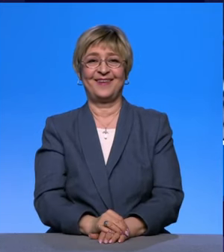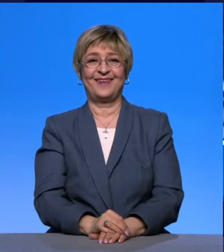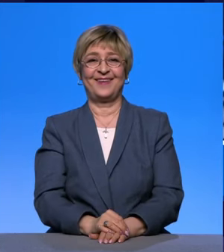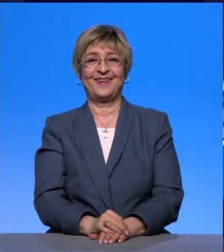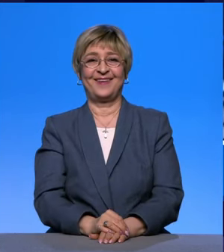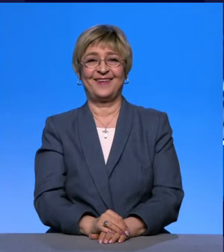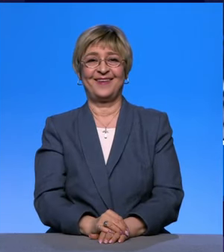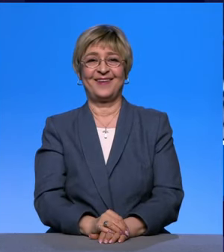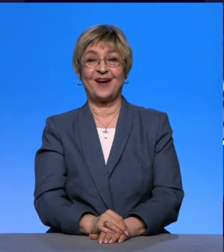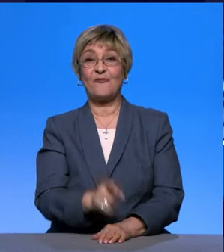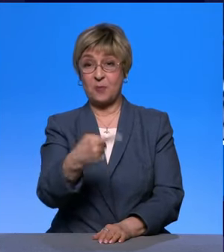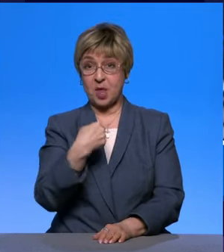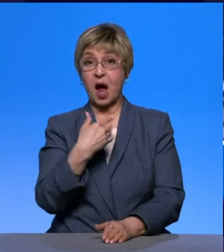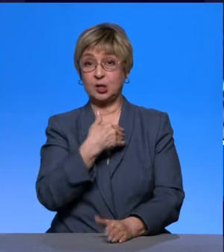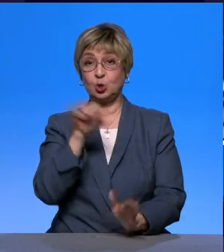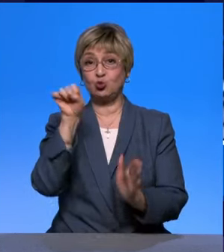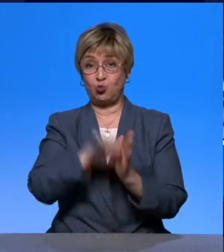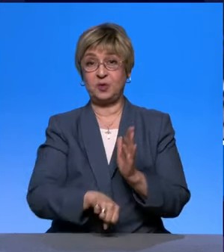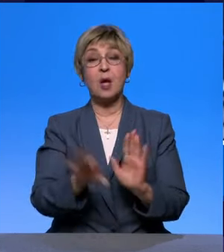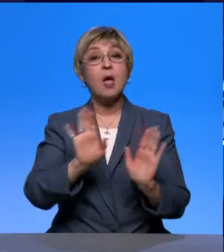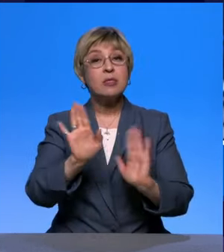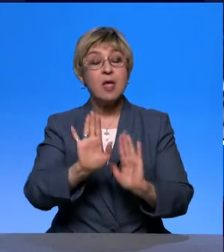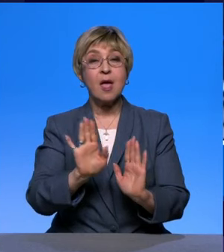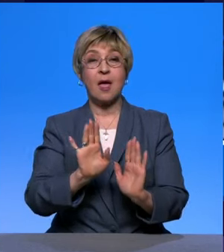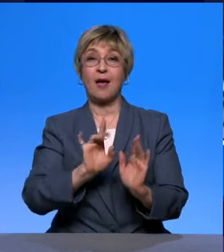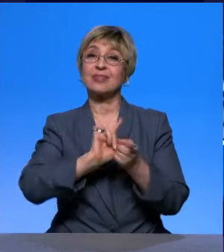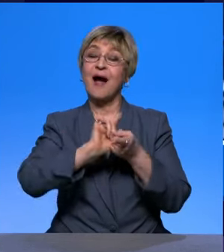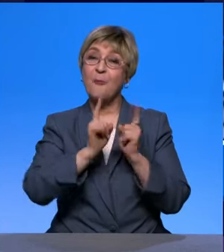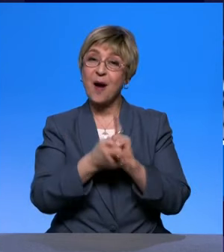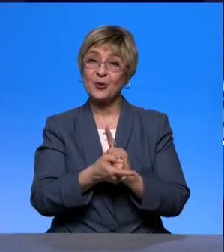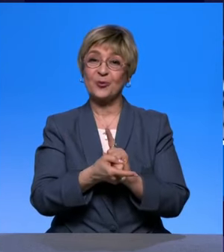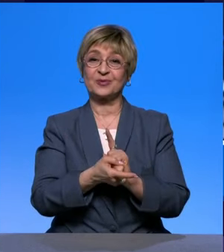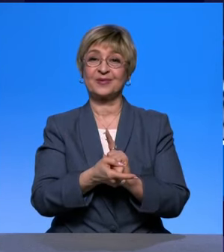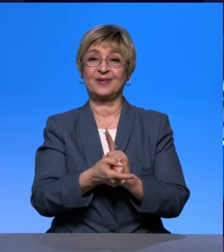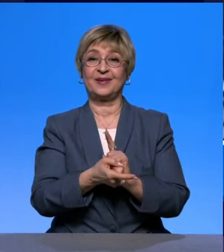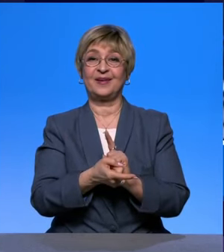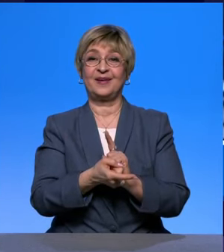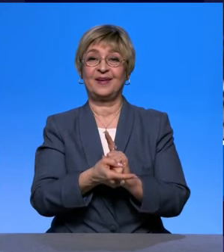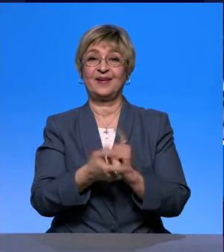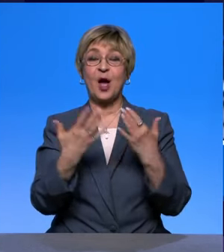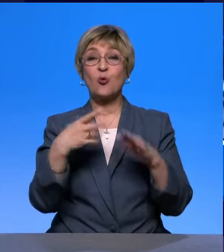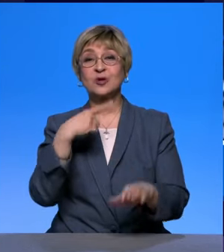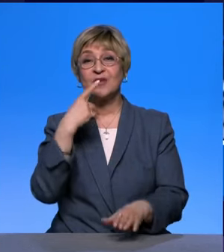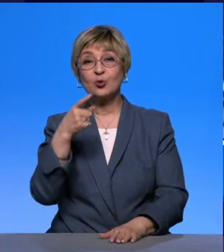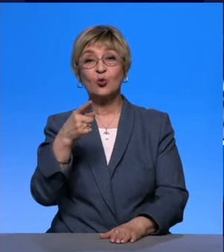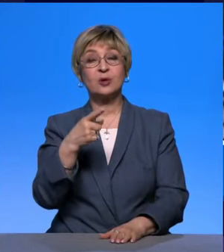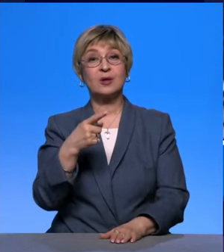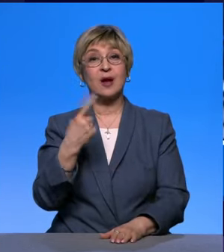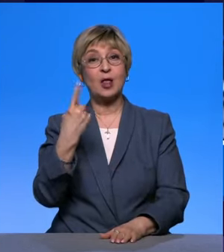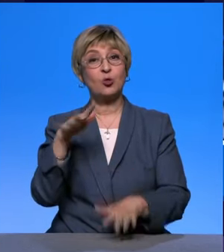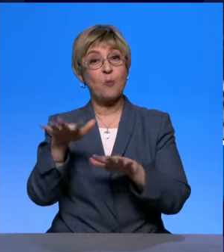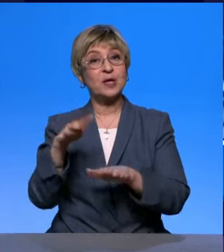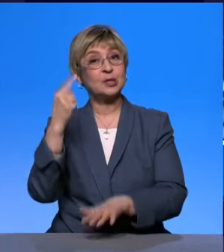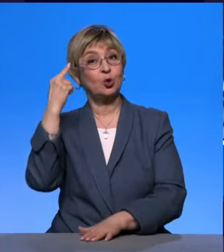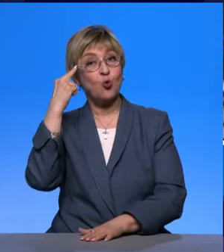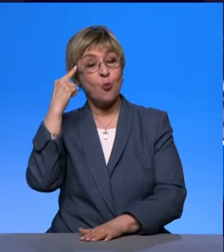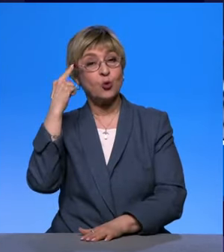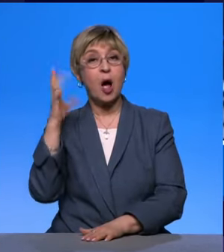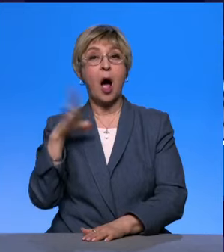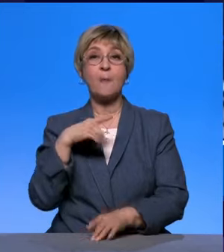Вы убить меня хотите? Нет, я наоборот, я к тому же, понимаете, тут, ну, я говорила Сергею Викторовичу, тут люди головой думают, а тут им в голову дай по голове дают.